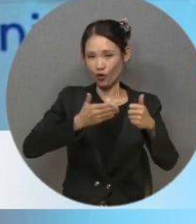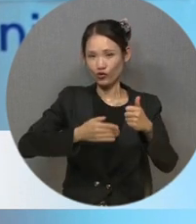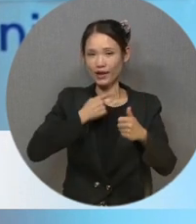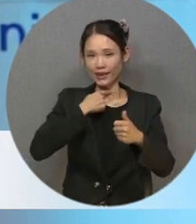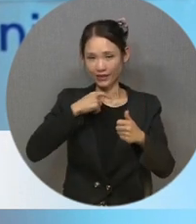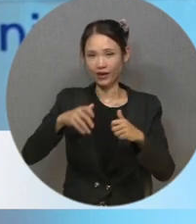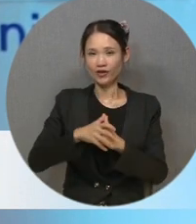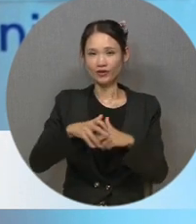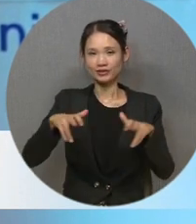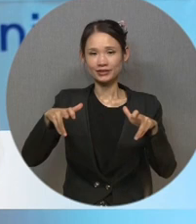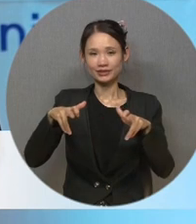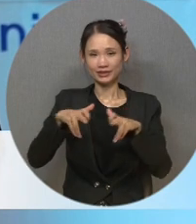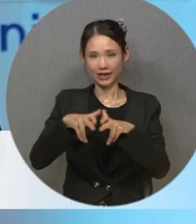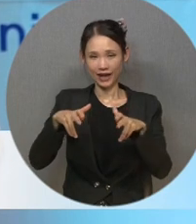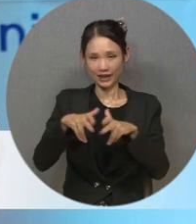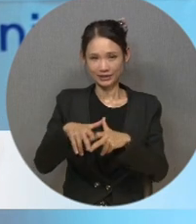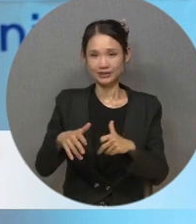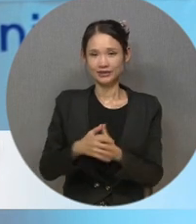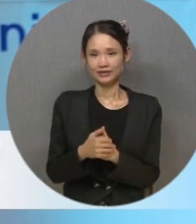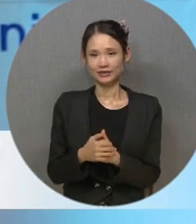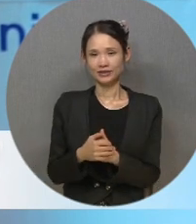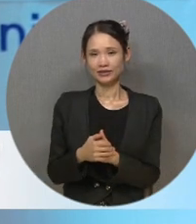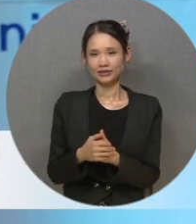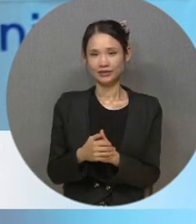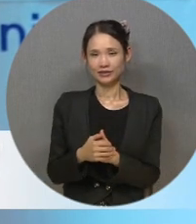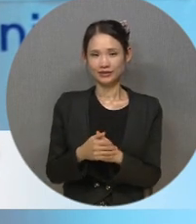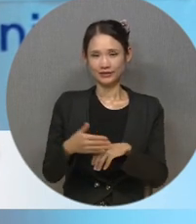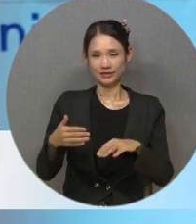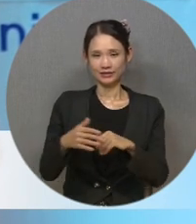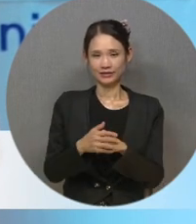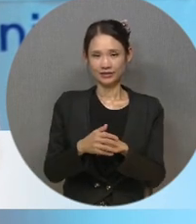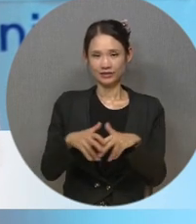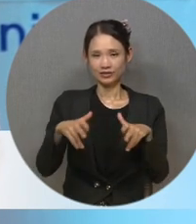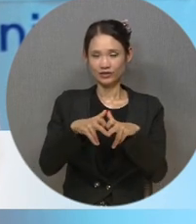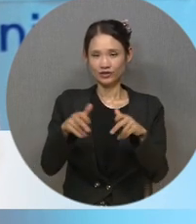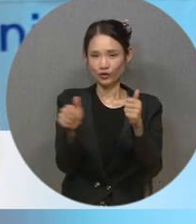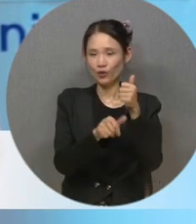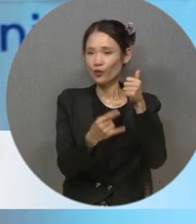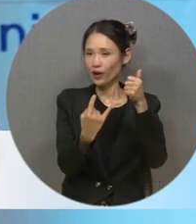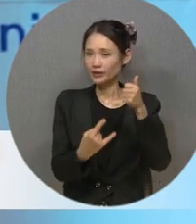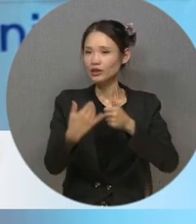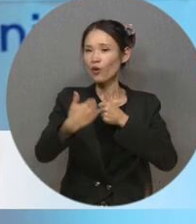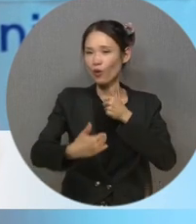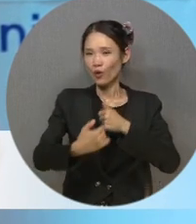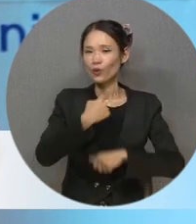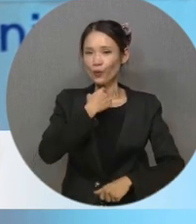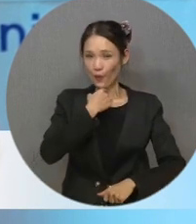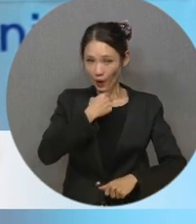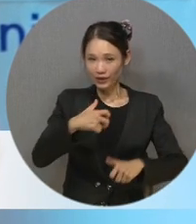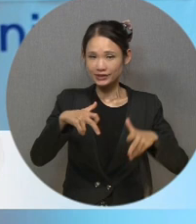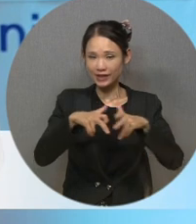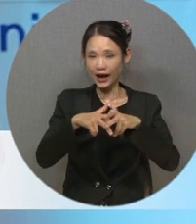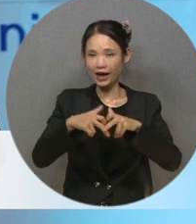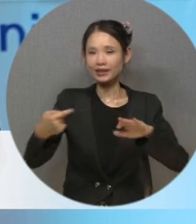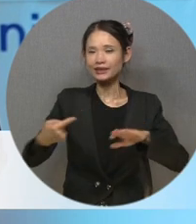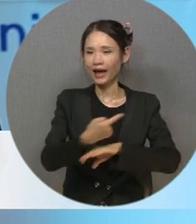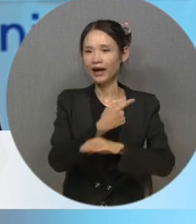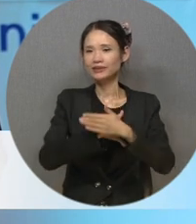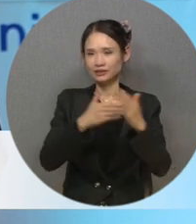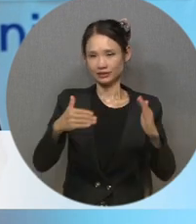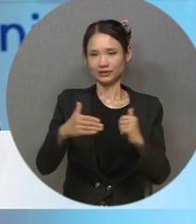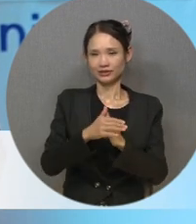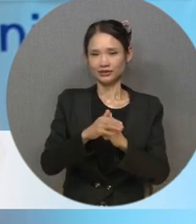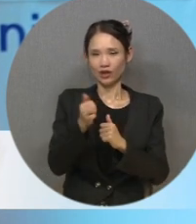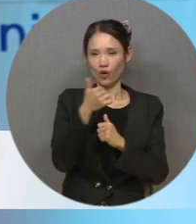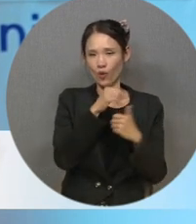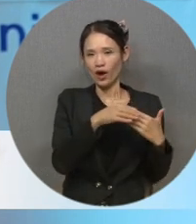with Disabilities, 와 UN 장애인 권리 위원회에서 권고한 장애인 탈시설 가이드라인을